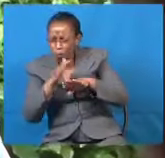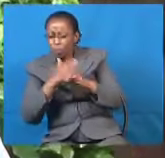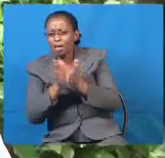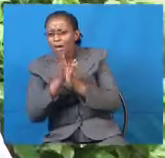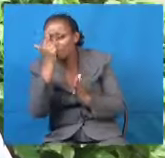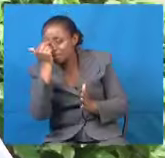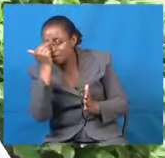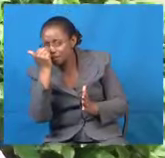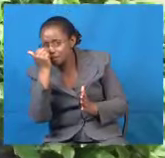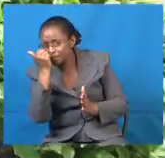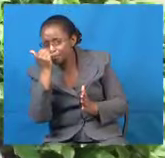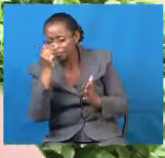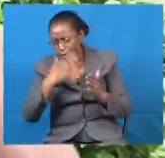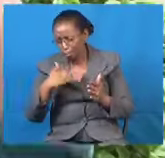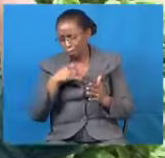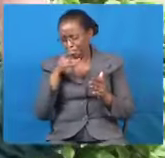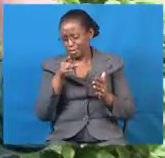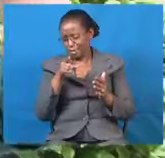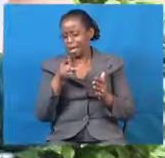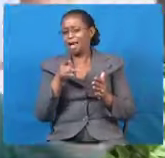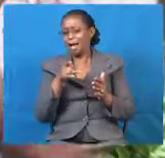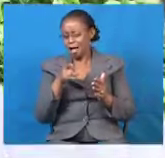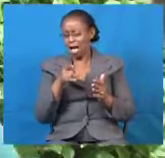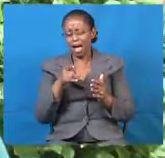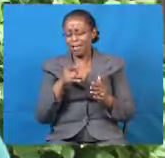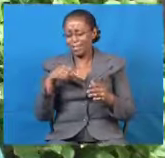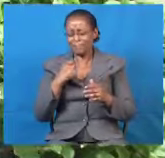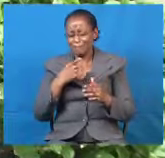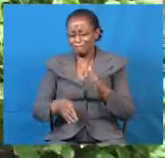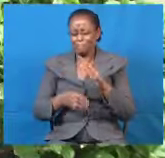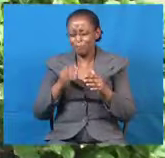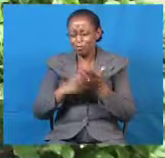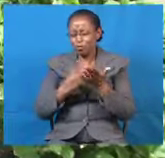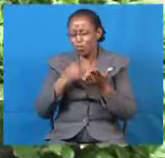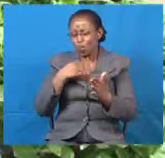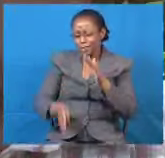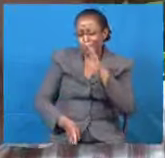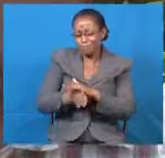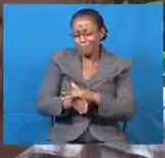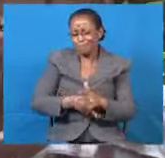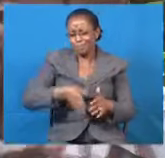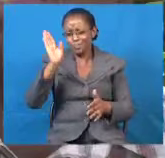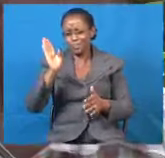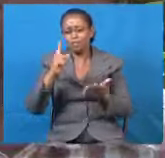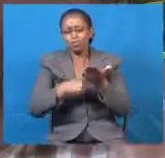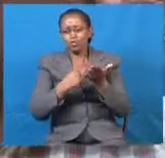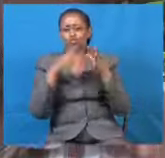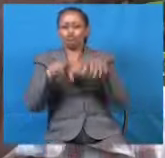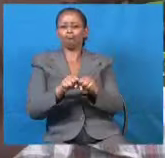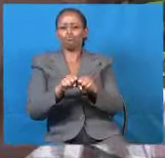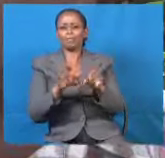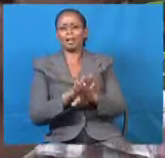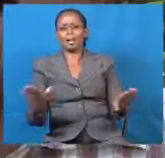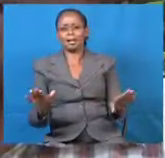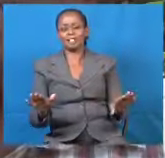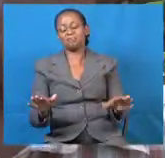wa kikuyu na wamai hao sasa ndio walik kuwa wame andam kabisa Wa ili mberu